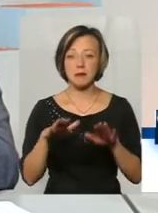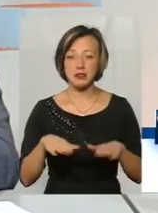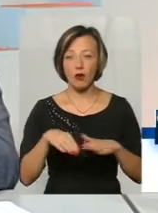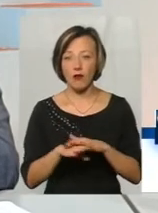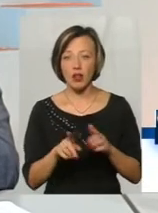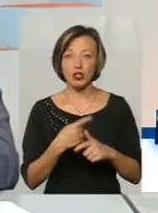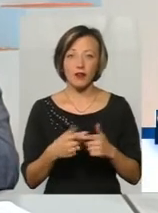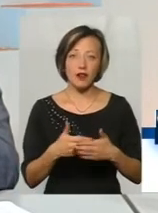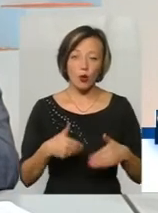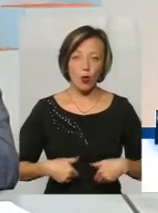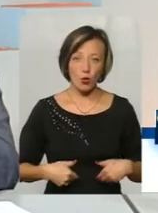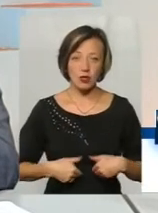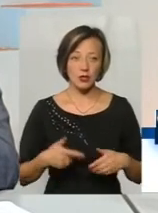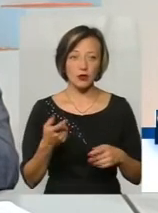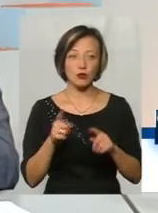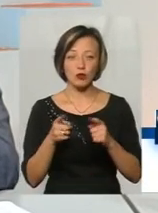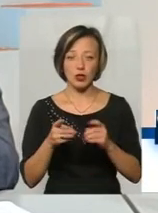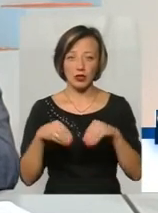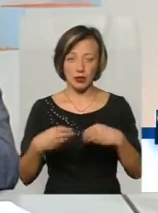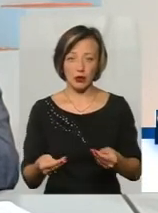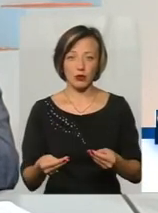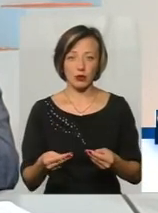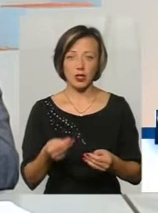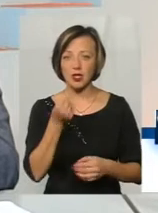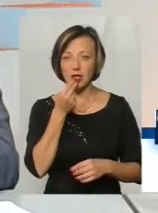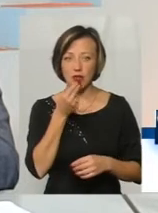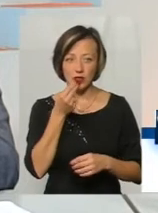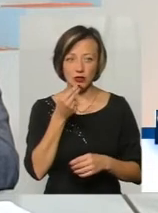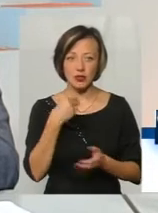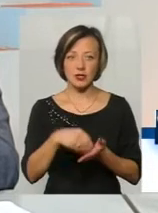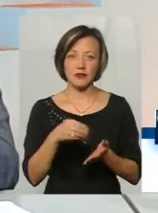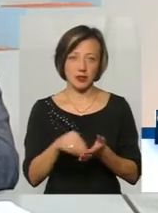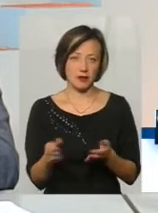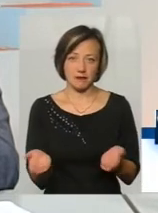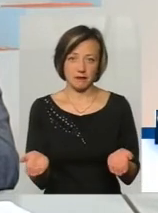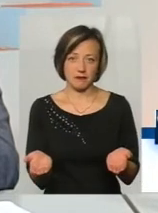від голоду, тому що їй сиплять їжу, яку дають свиням.